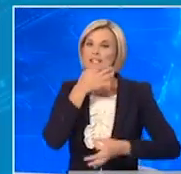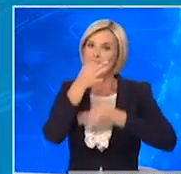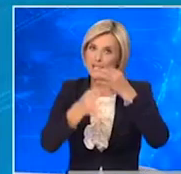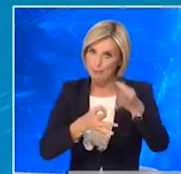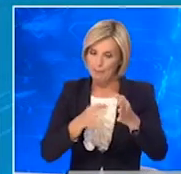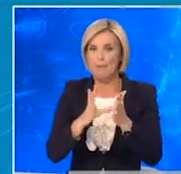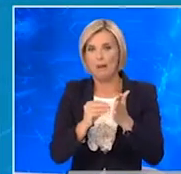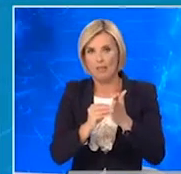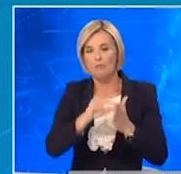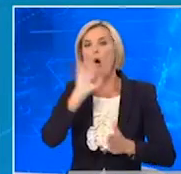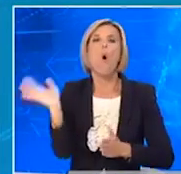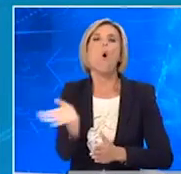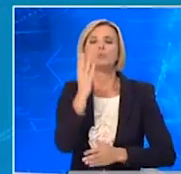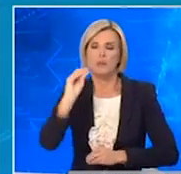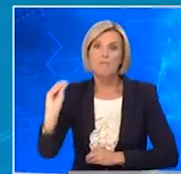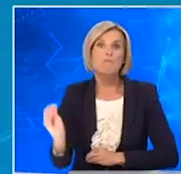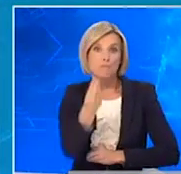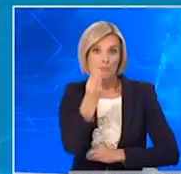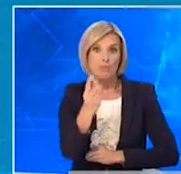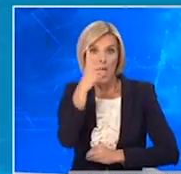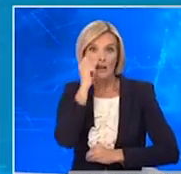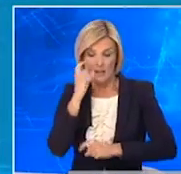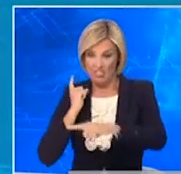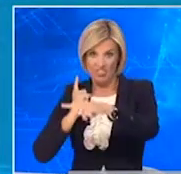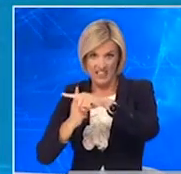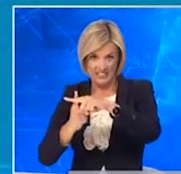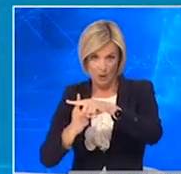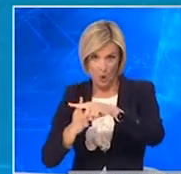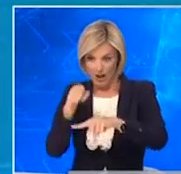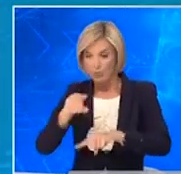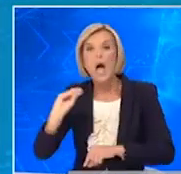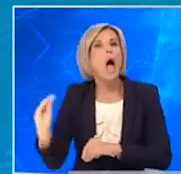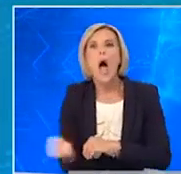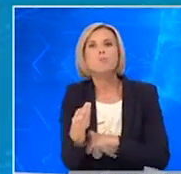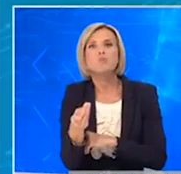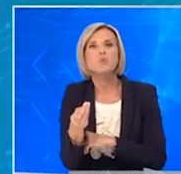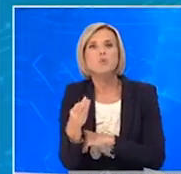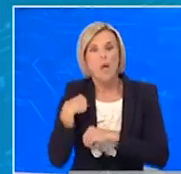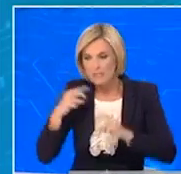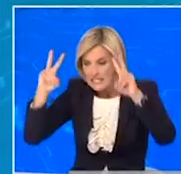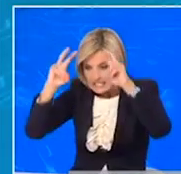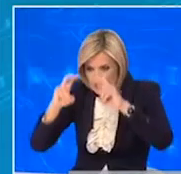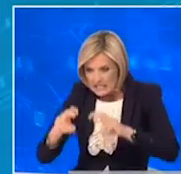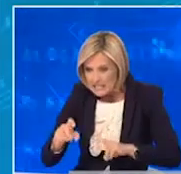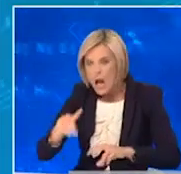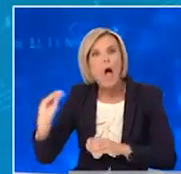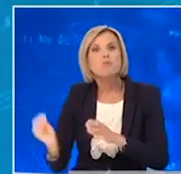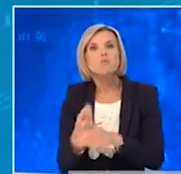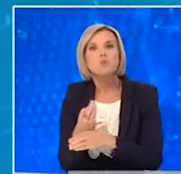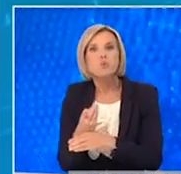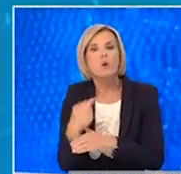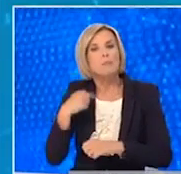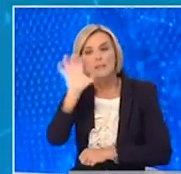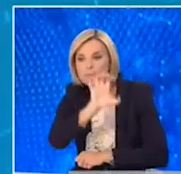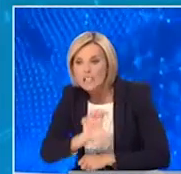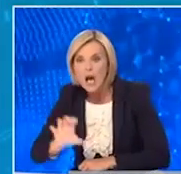υποδιερεύνηση ένα κρούσμα, δεν σημαίνει ότι είναι ορφανό. Προφανώς ένα κρούσμα μπορεί να υπάρχει, να έχει συμπληρώσει ένα PLF, το οποίο να είναι